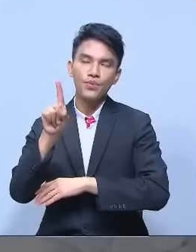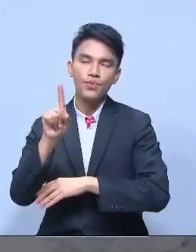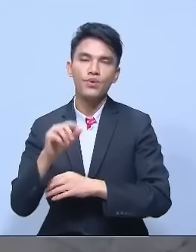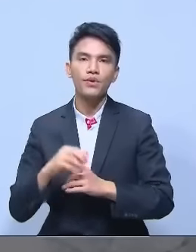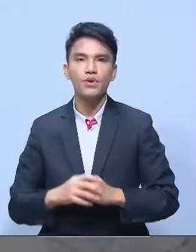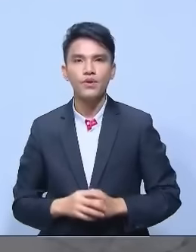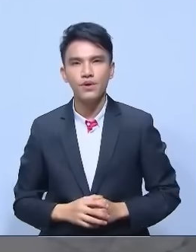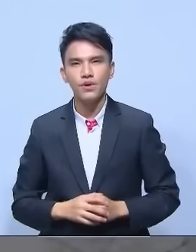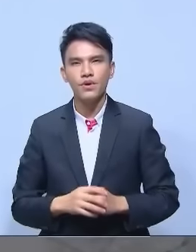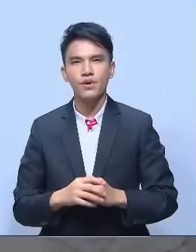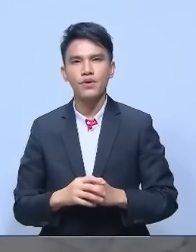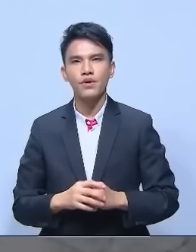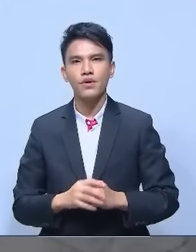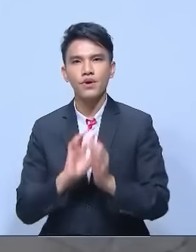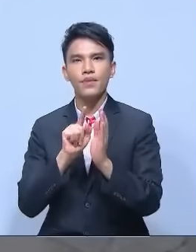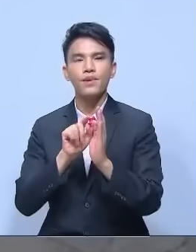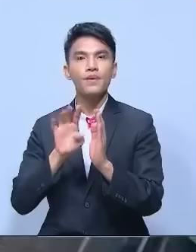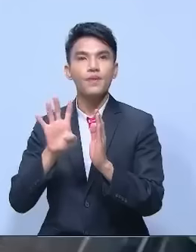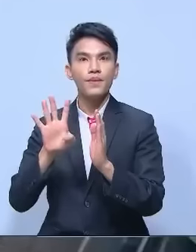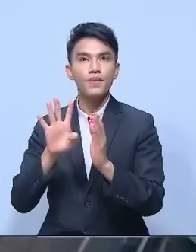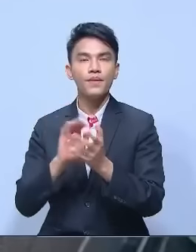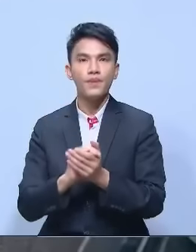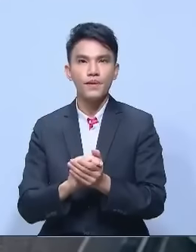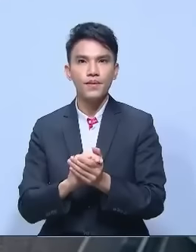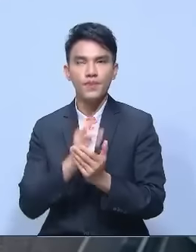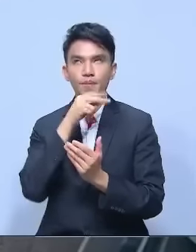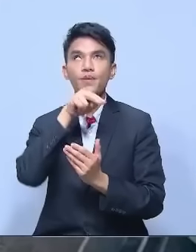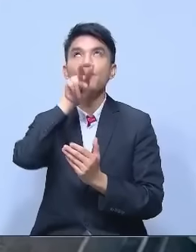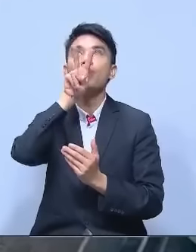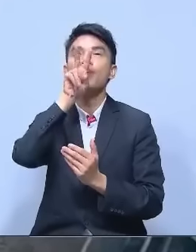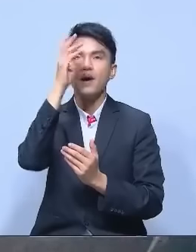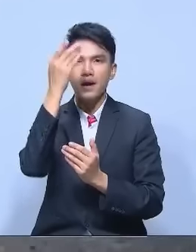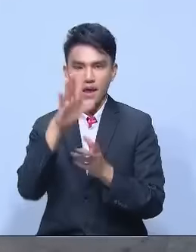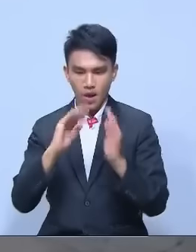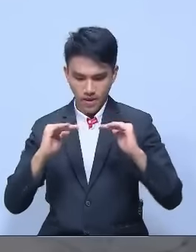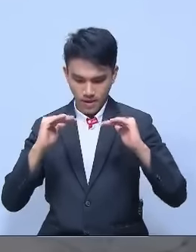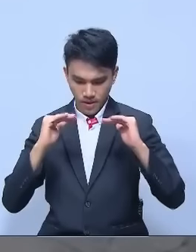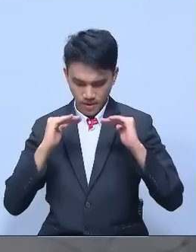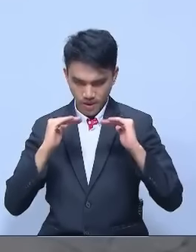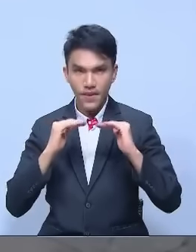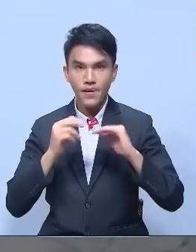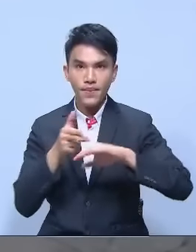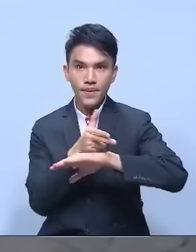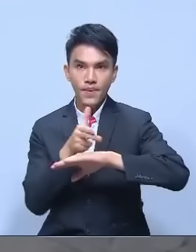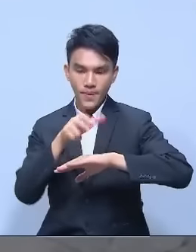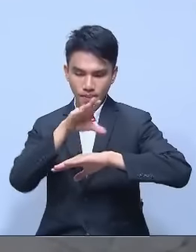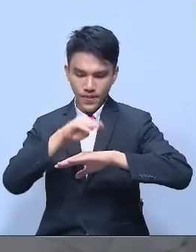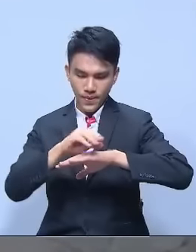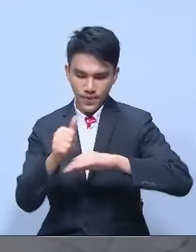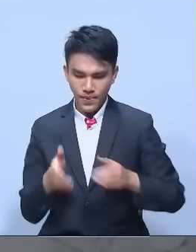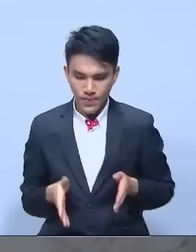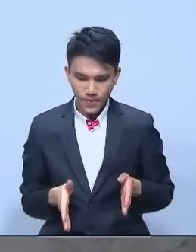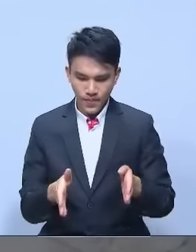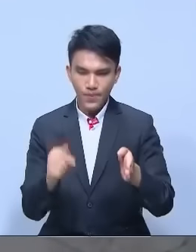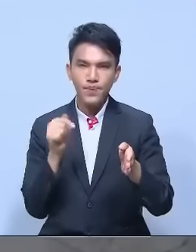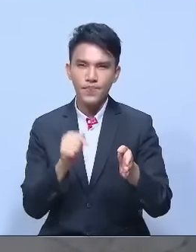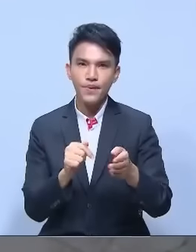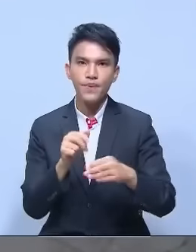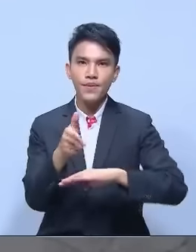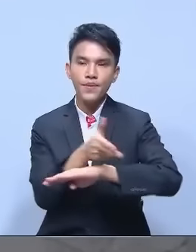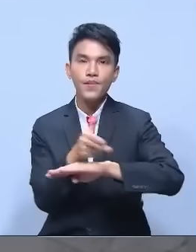15:21 ถัดมาจากนั้นอีก4นาทีที่เมื่อสักครู่ที่เงยๆหน้ามองไปนะถัดมาอีก4นาทีวงจรปิดที่ติดตั้งไว้ริมถนนเลียบคลองประปาบันทึกภา